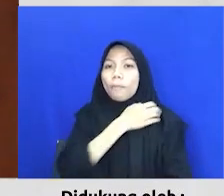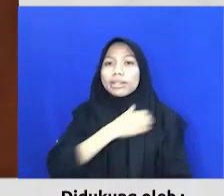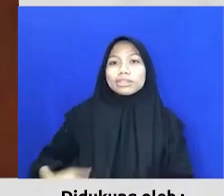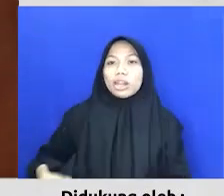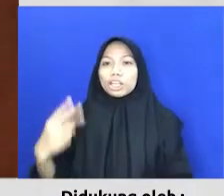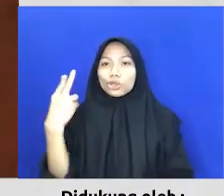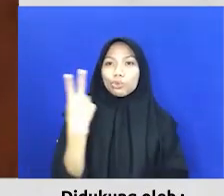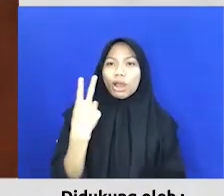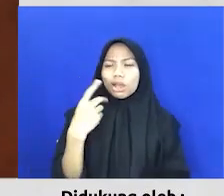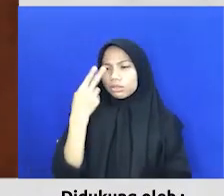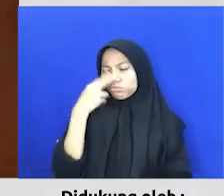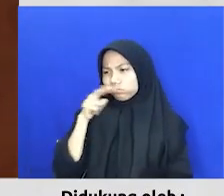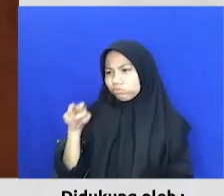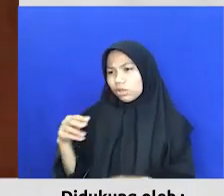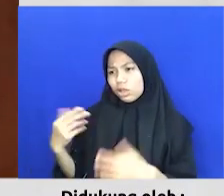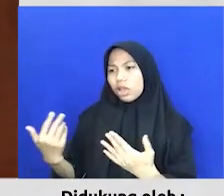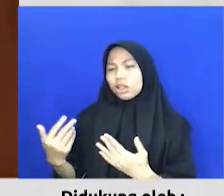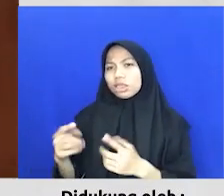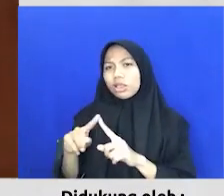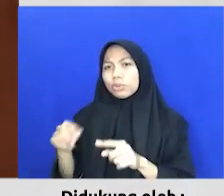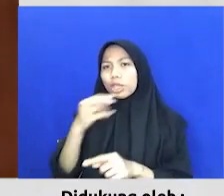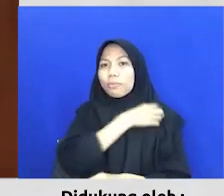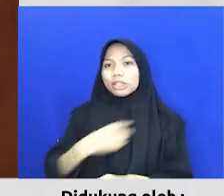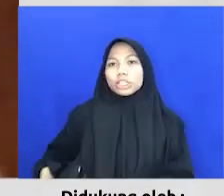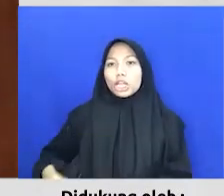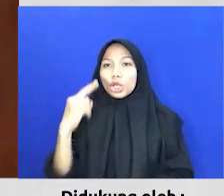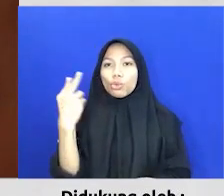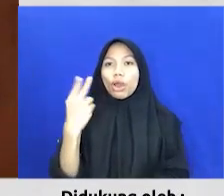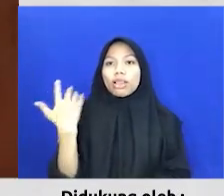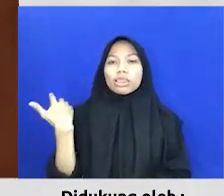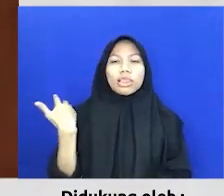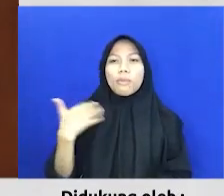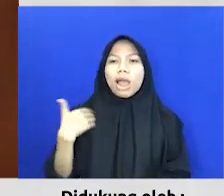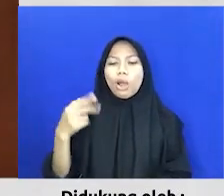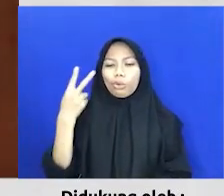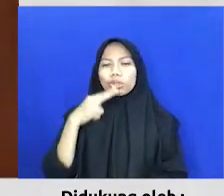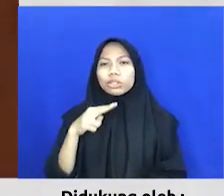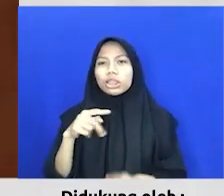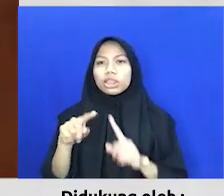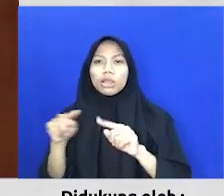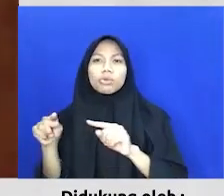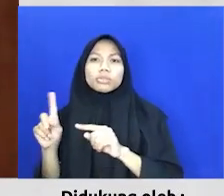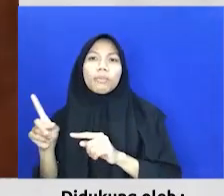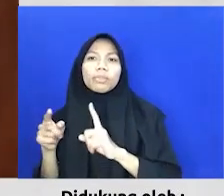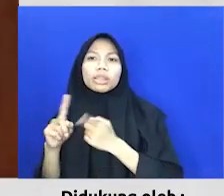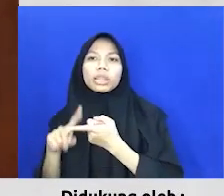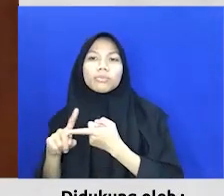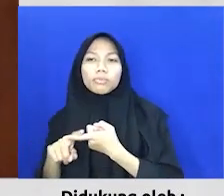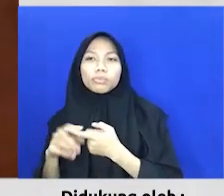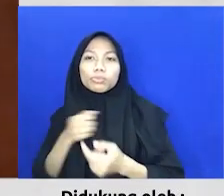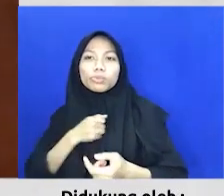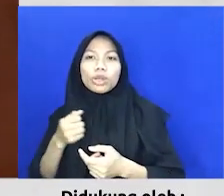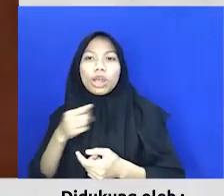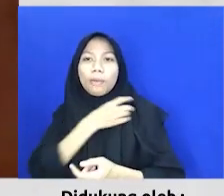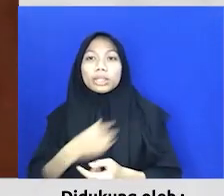juga itu akhirnya Bung Pak Hatta yang mau ya. Pak nontonlah satu kali saja Bapak nonton film